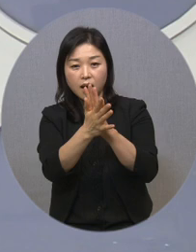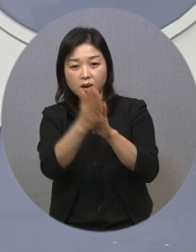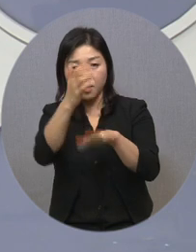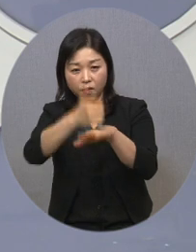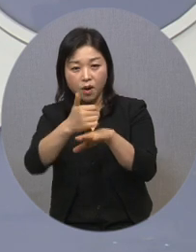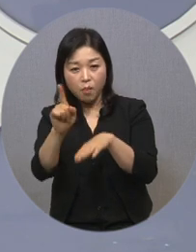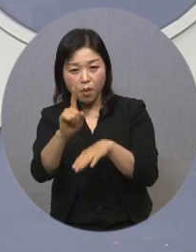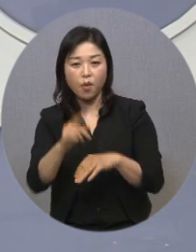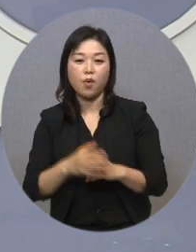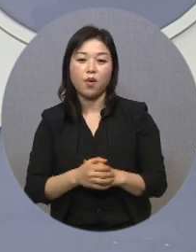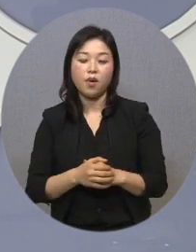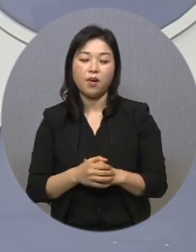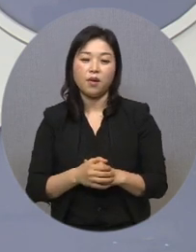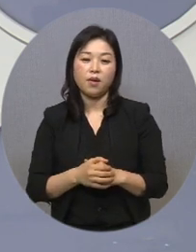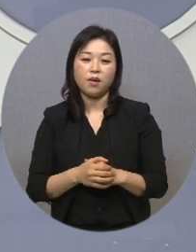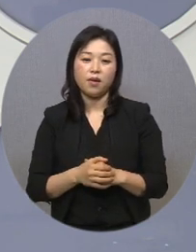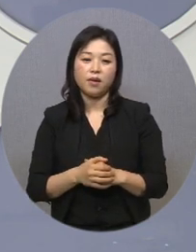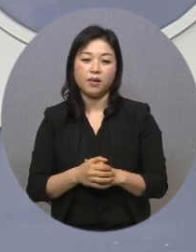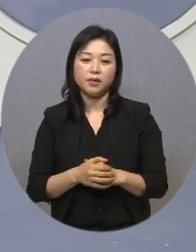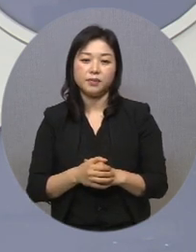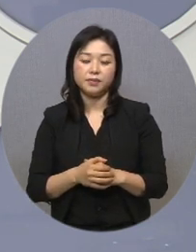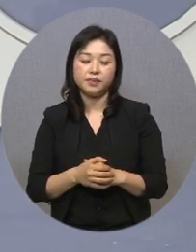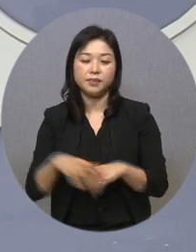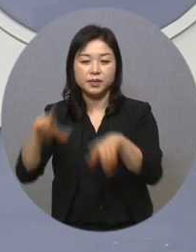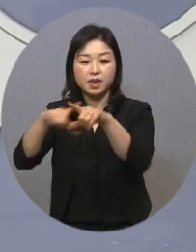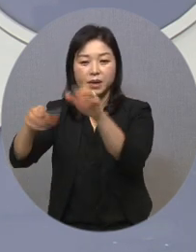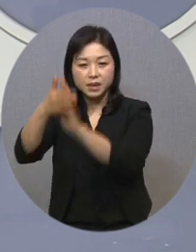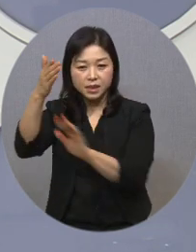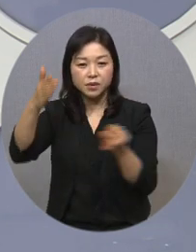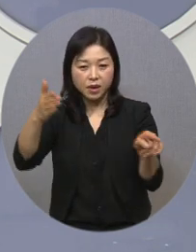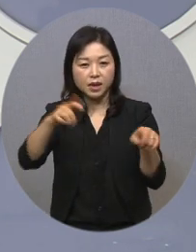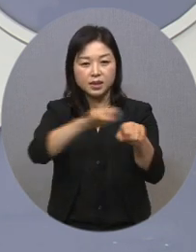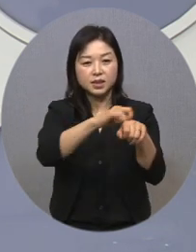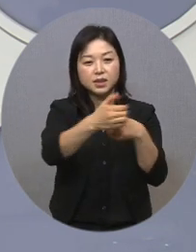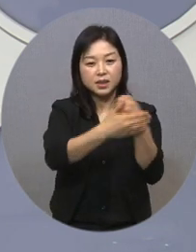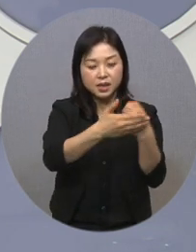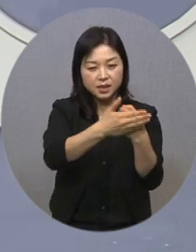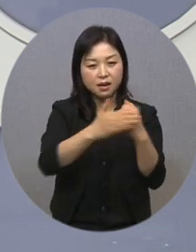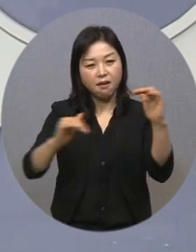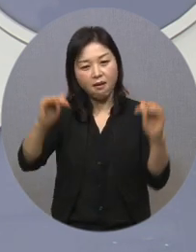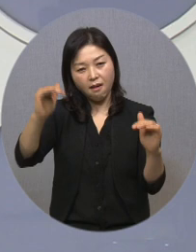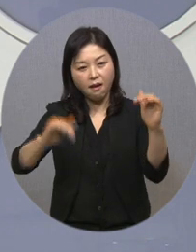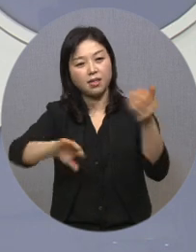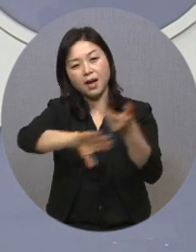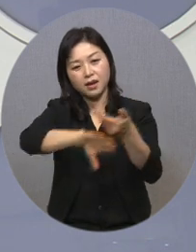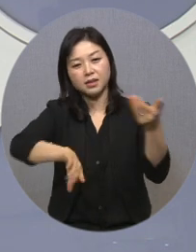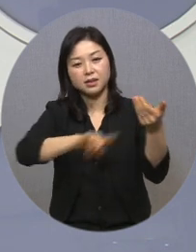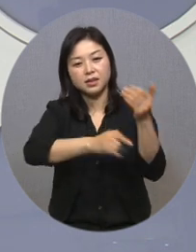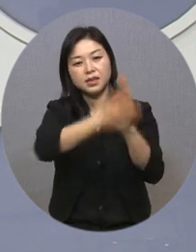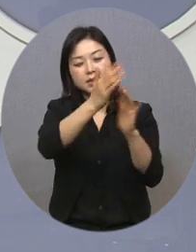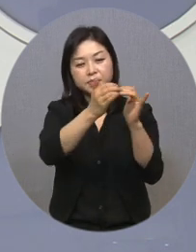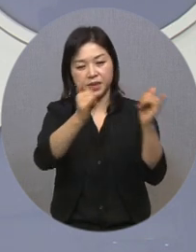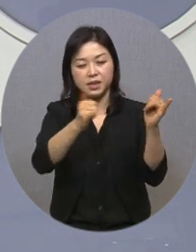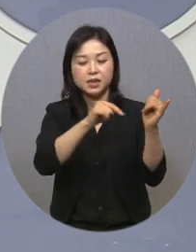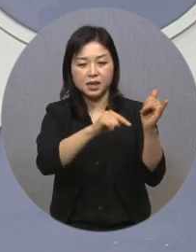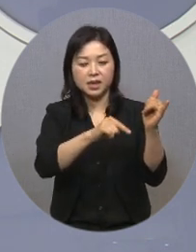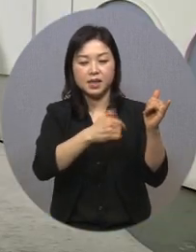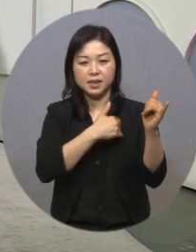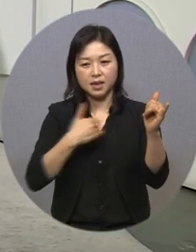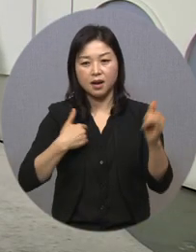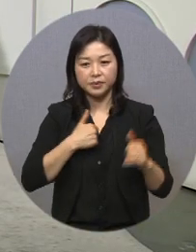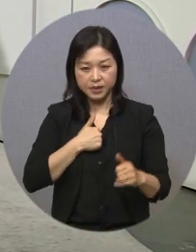마지막으로다가 일반 시민과 일반 시와 좀 차별되어진 특례시만의 시민으로서의 어떤